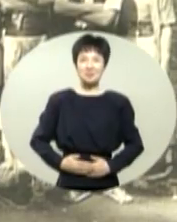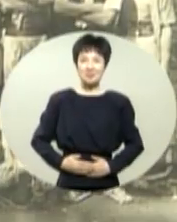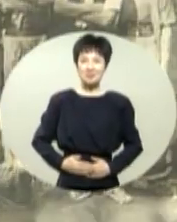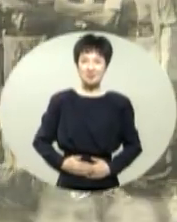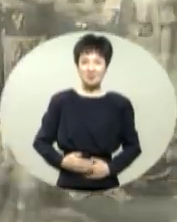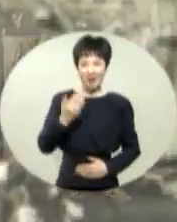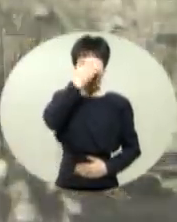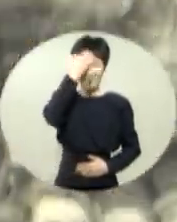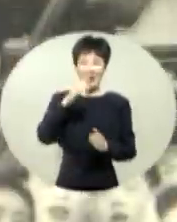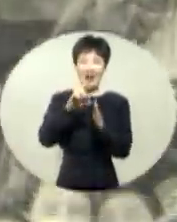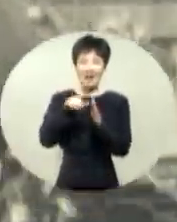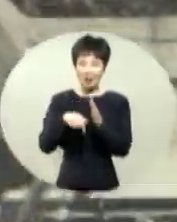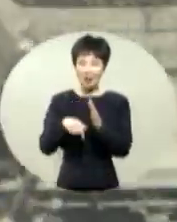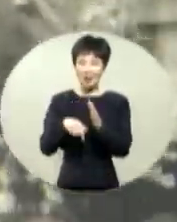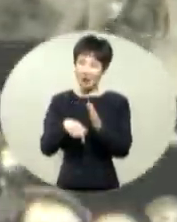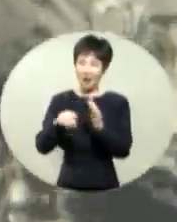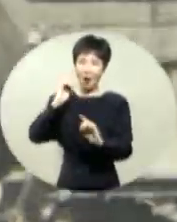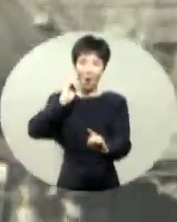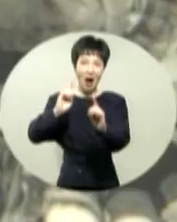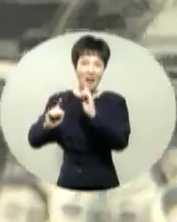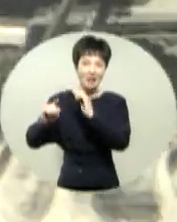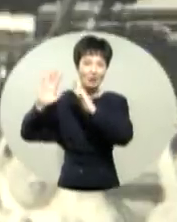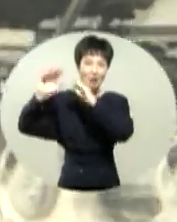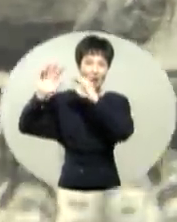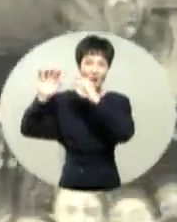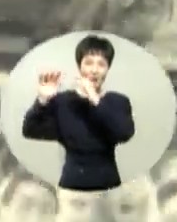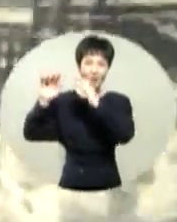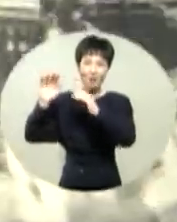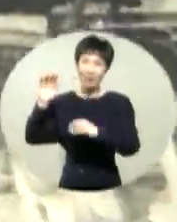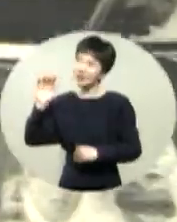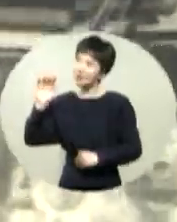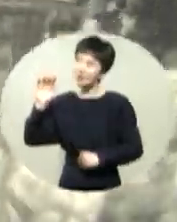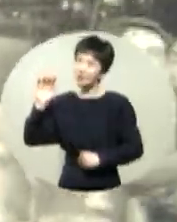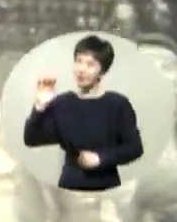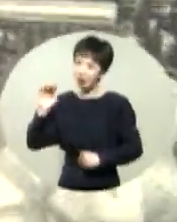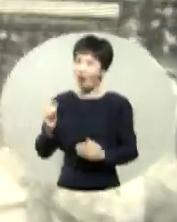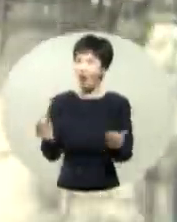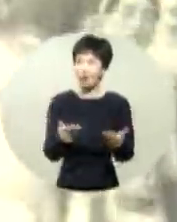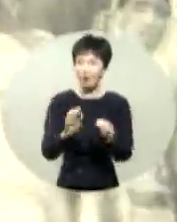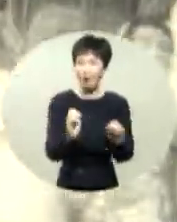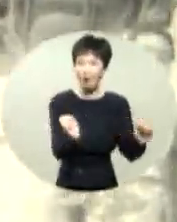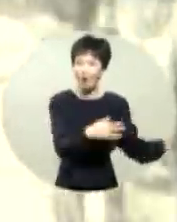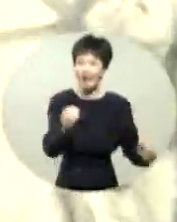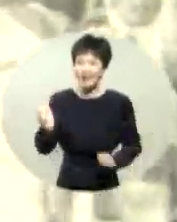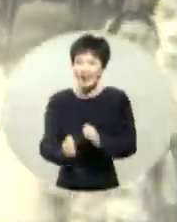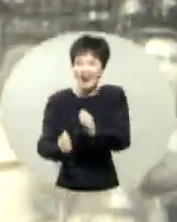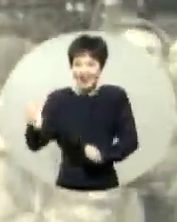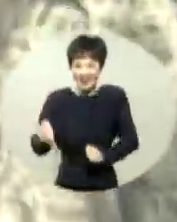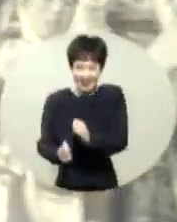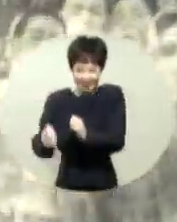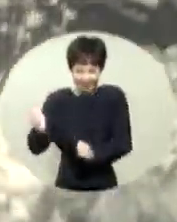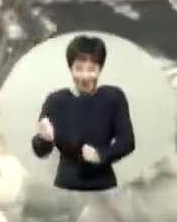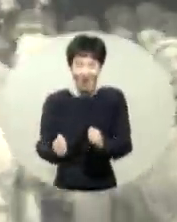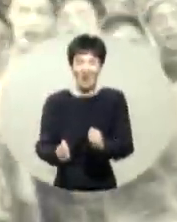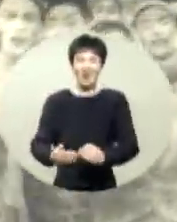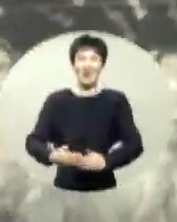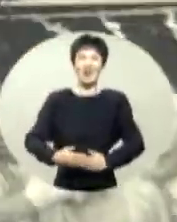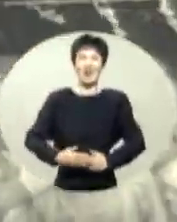若い頃はお囃子の声を聞くと仕事を放り出して祭りに駆けつけたほど。